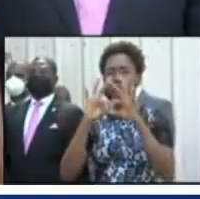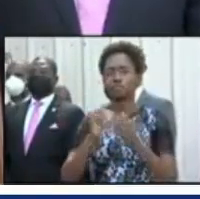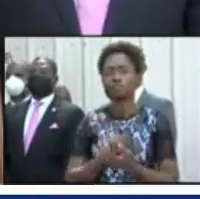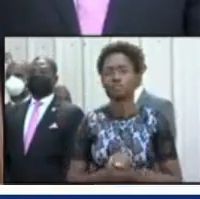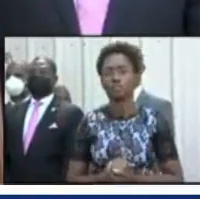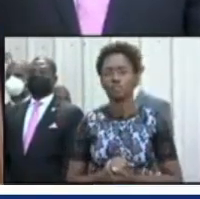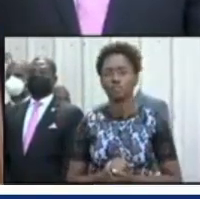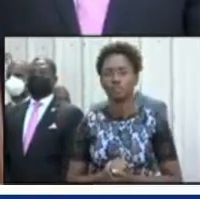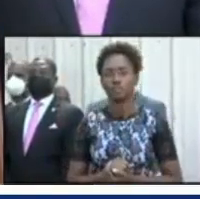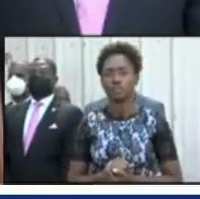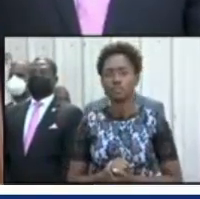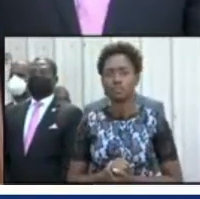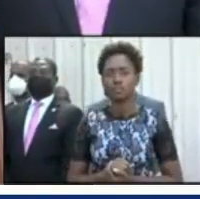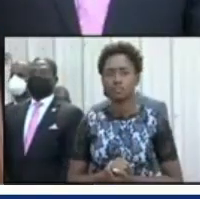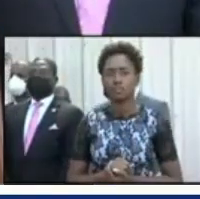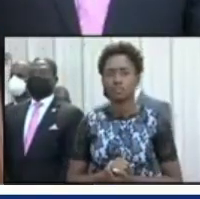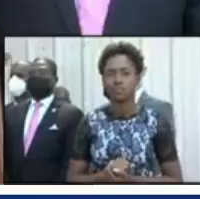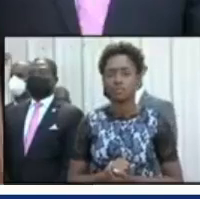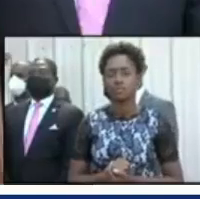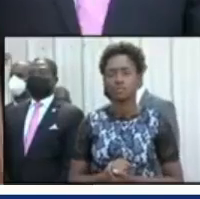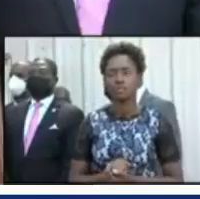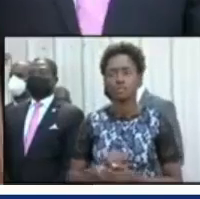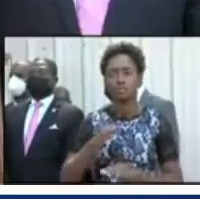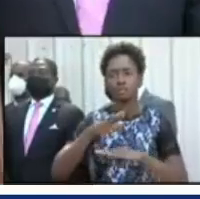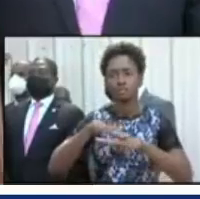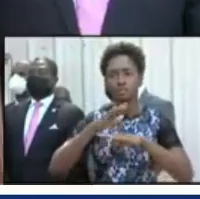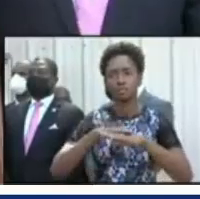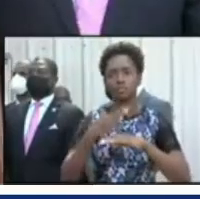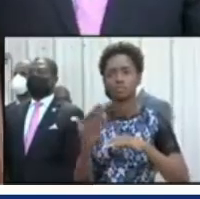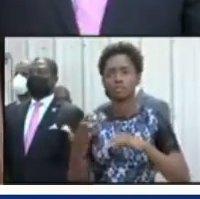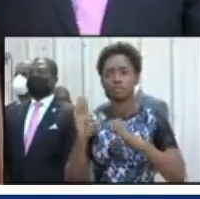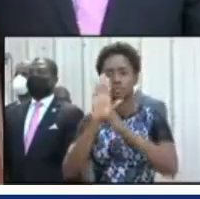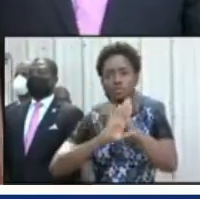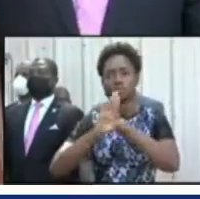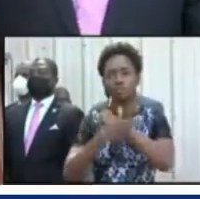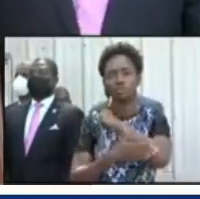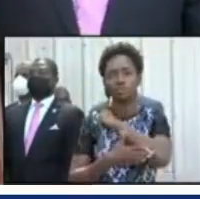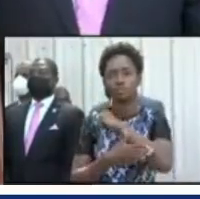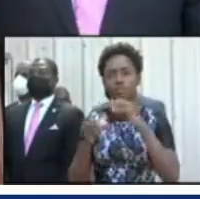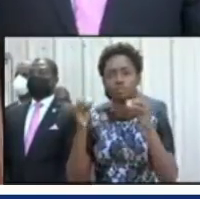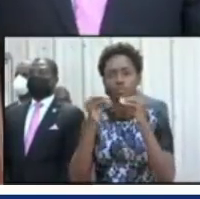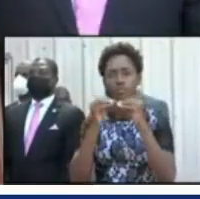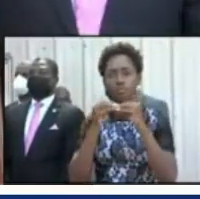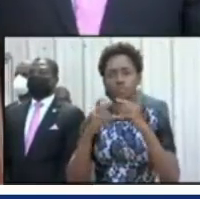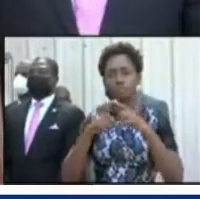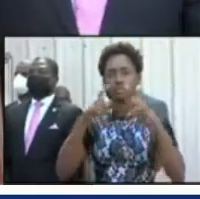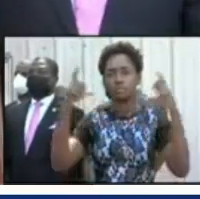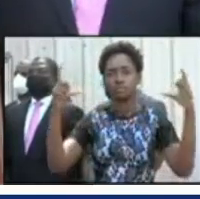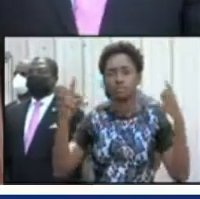qui c'est les affaires sécurité des pays, hein, qui c'est plus gros